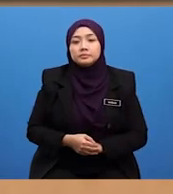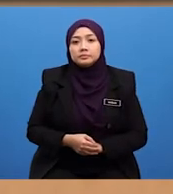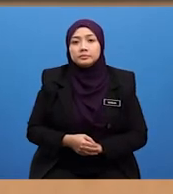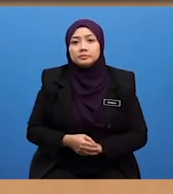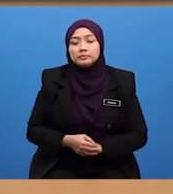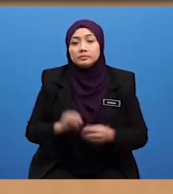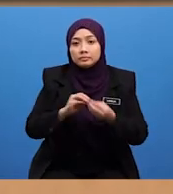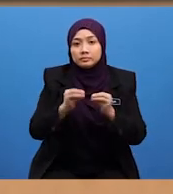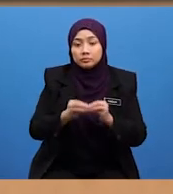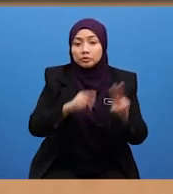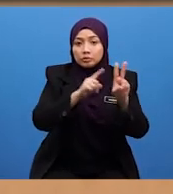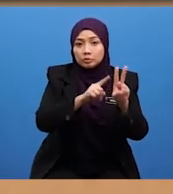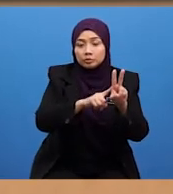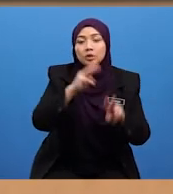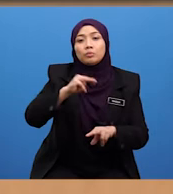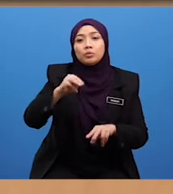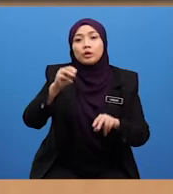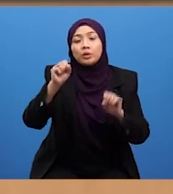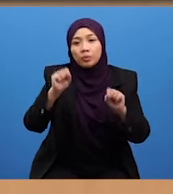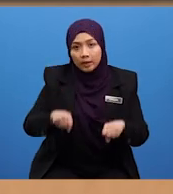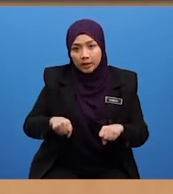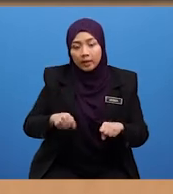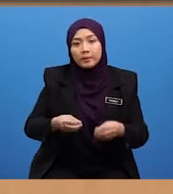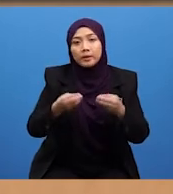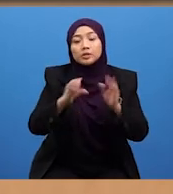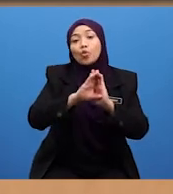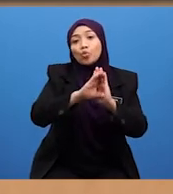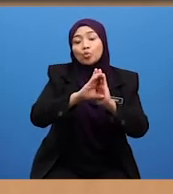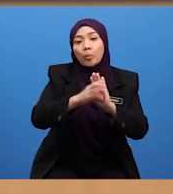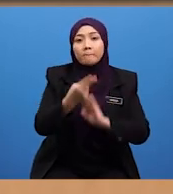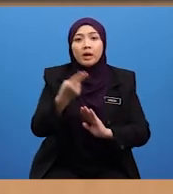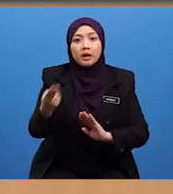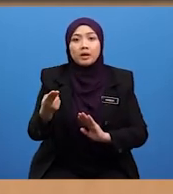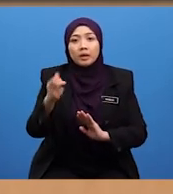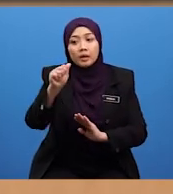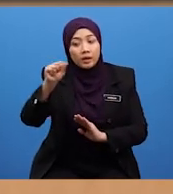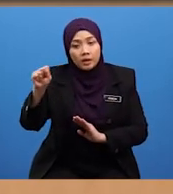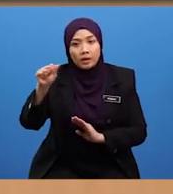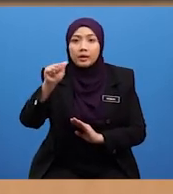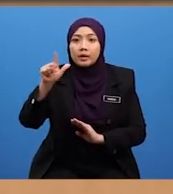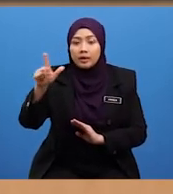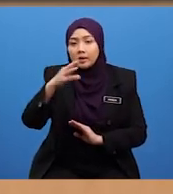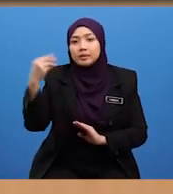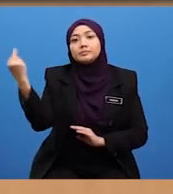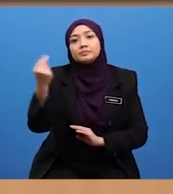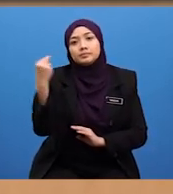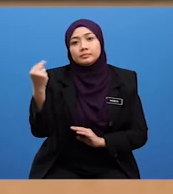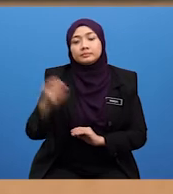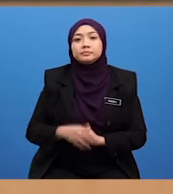Seterusnya, murid-murid dapat memberi contoh bahan berasid, beralkali dan